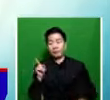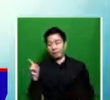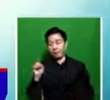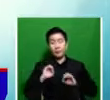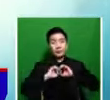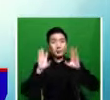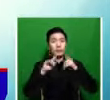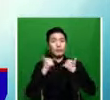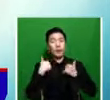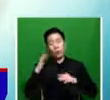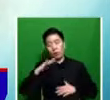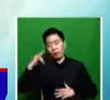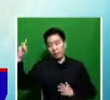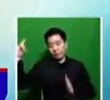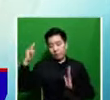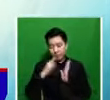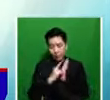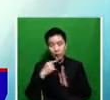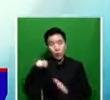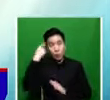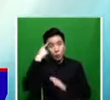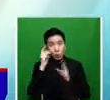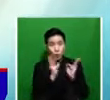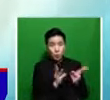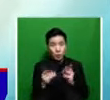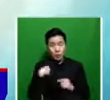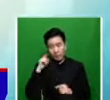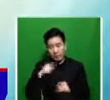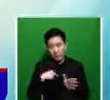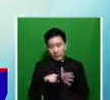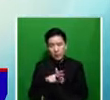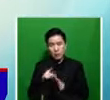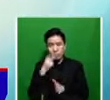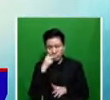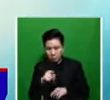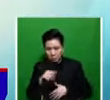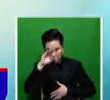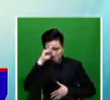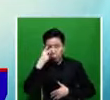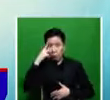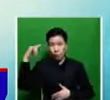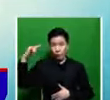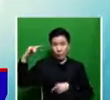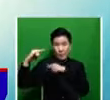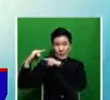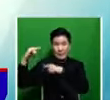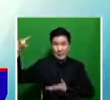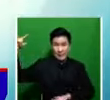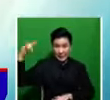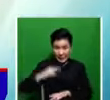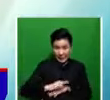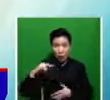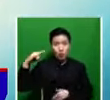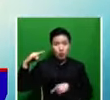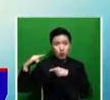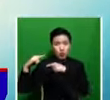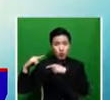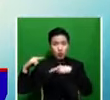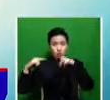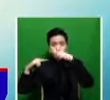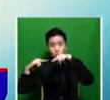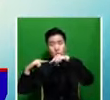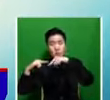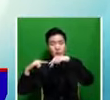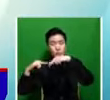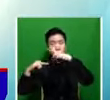ยก็จะประกาศว่าประกาศเพิ่มมาตรการเพิ่มว่าเป็นโควิดบนเครื่องดูแลตั้งแต่บนเครื่องบินแล้วก่อนเครื่องบินจะมาแล้วโดยอำนาจทางก